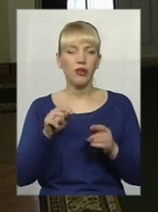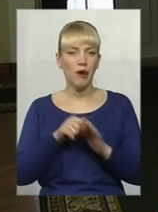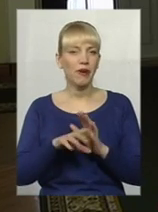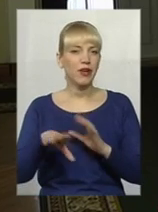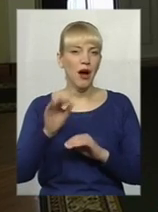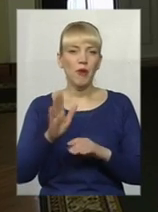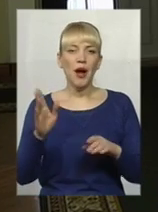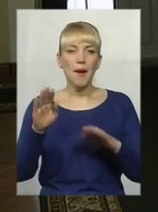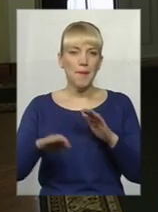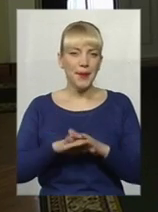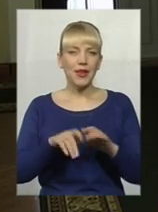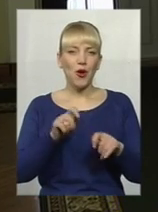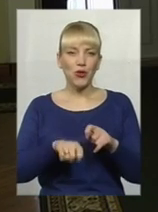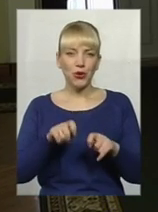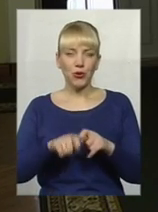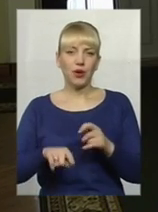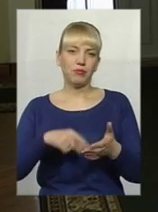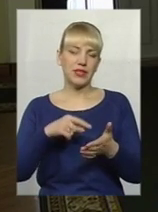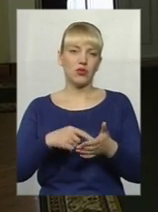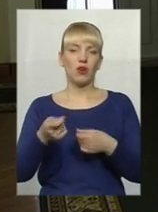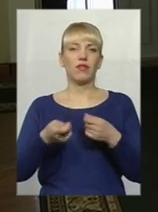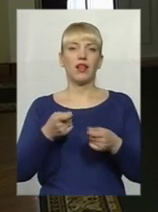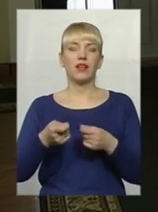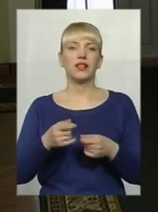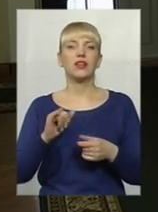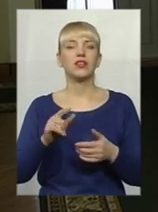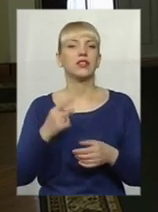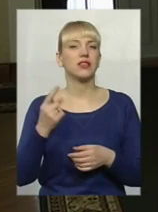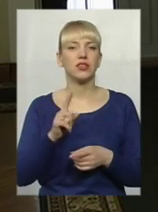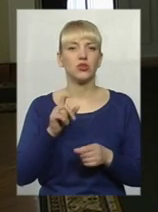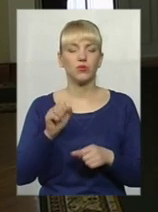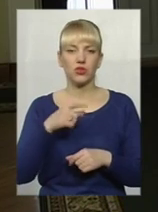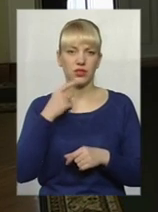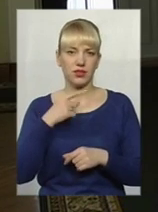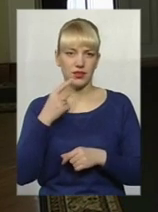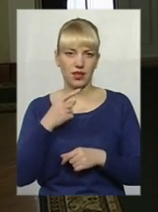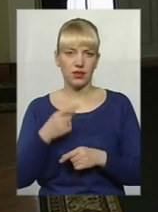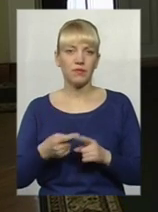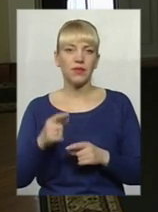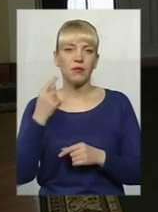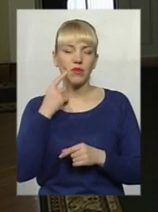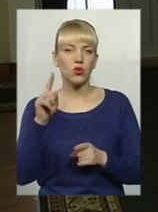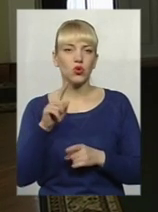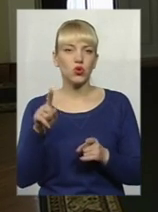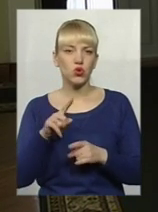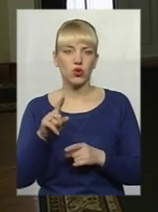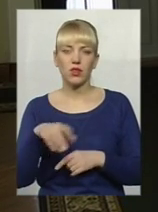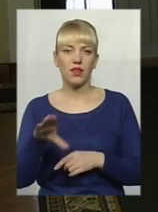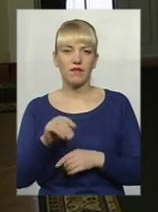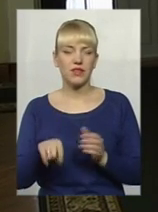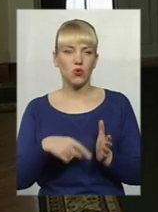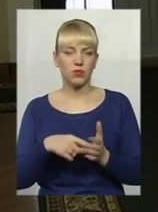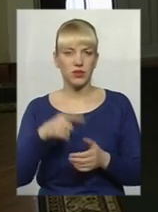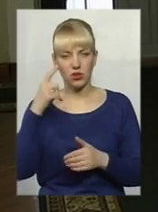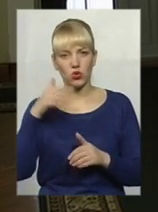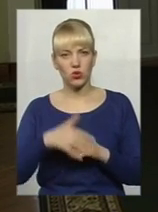під контролем міської влади і наших комунальних підприємств. Єдине, що можу сказати, що прикро, що не всі в місті